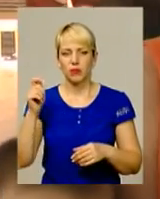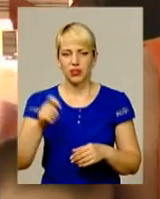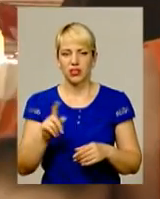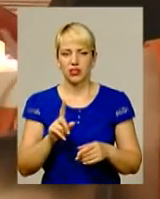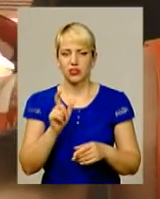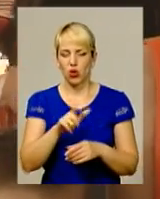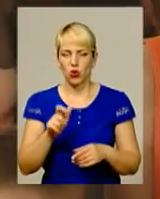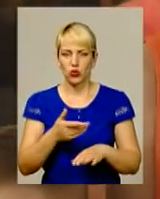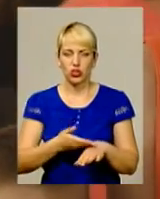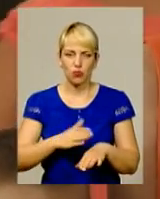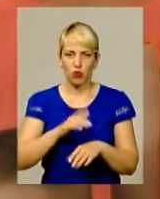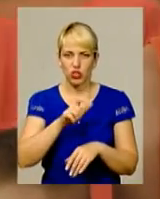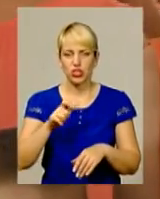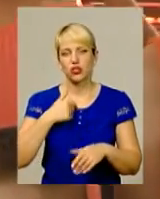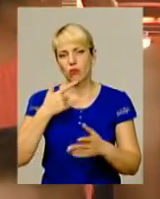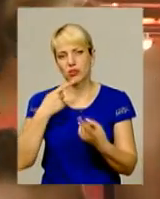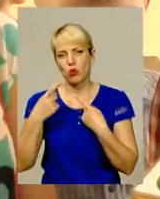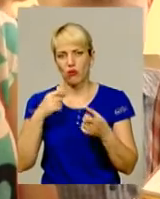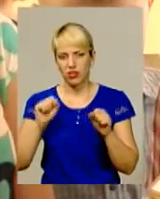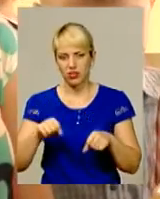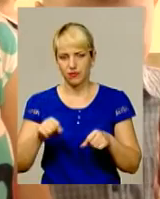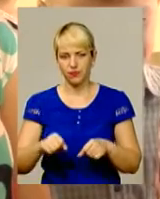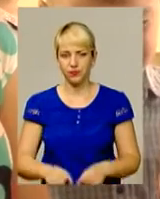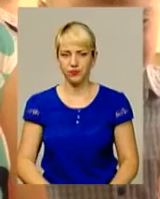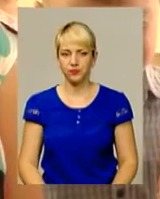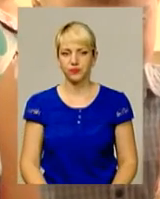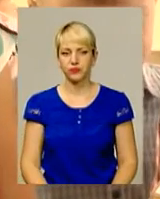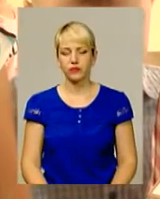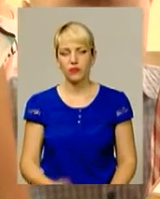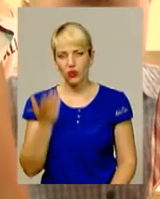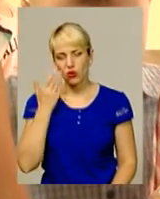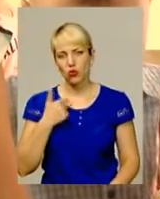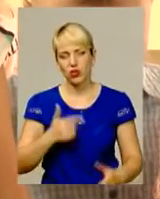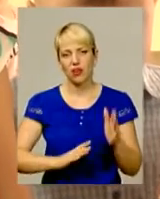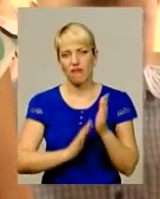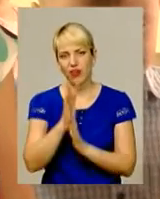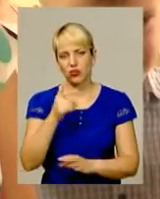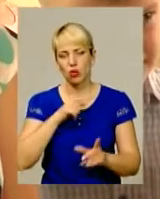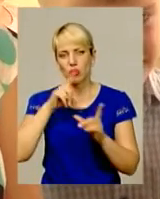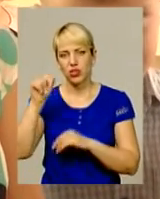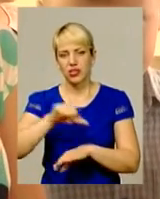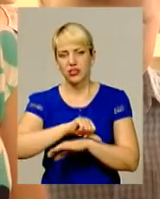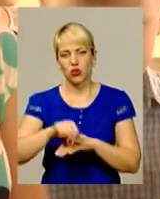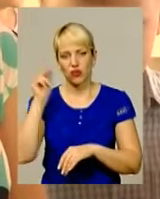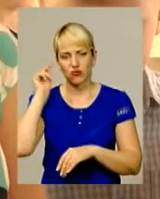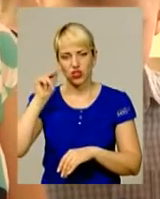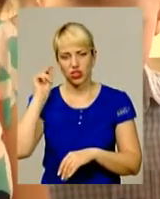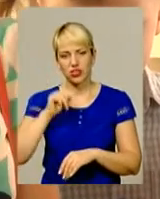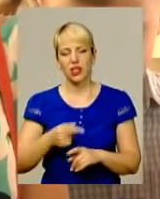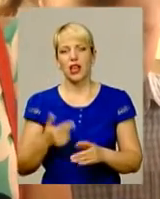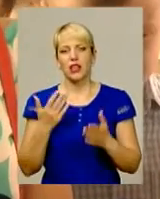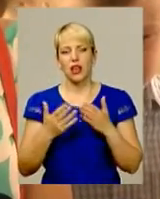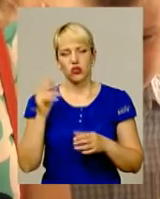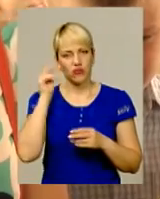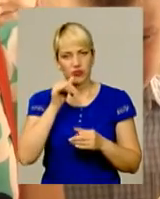щоб я могла вільно з ними спілкуватися. Коли виросту, поїхати за кордон, там вчитись, як не вивчу